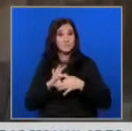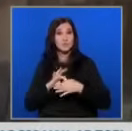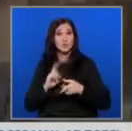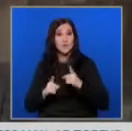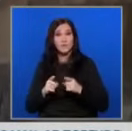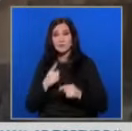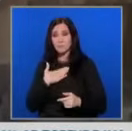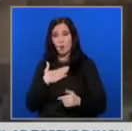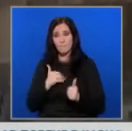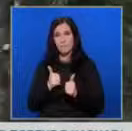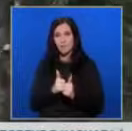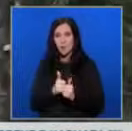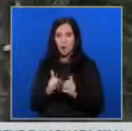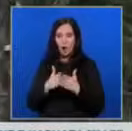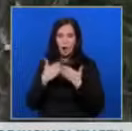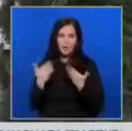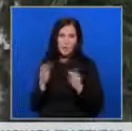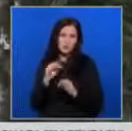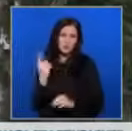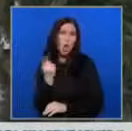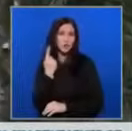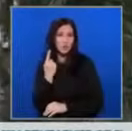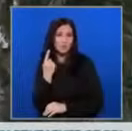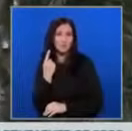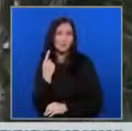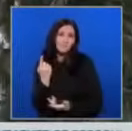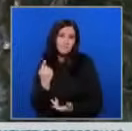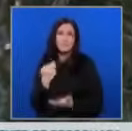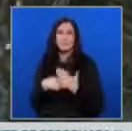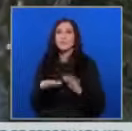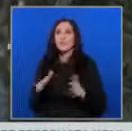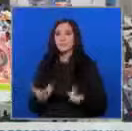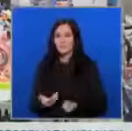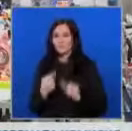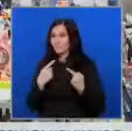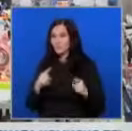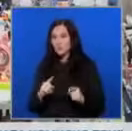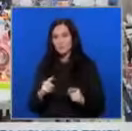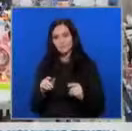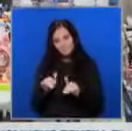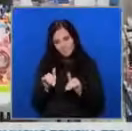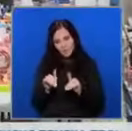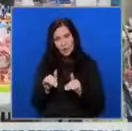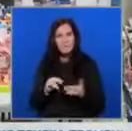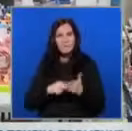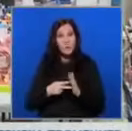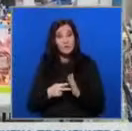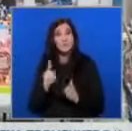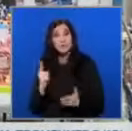за партньора ми е книга, нищо особено, сантиментални неща. Други са по-скромни в плановете, но